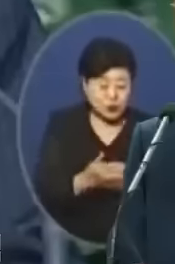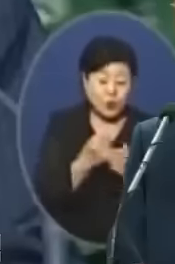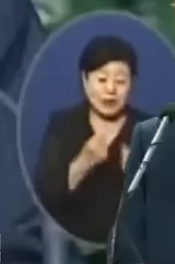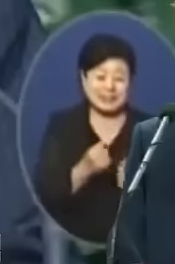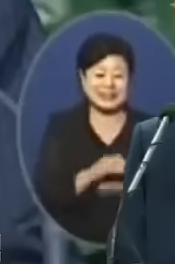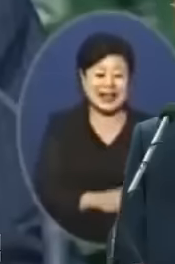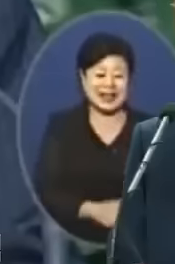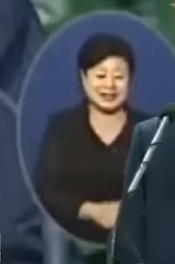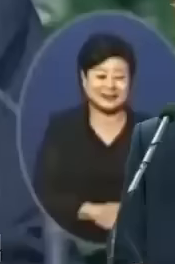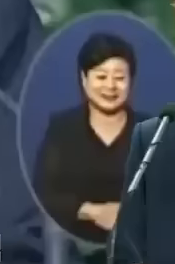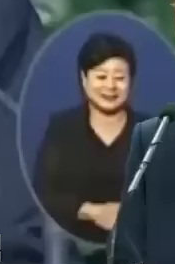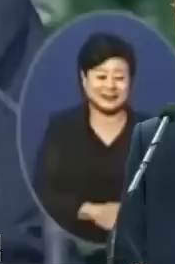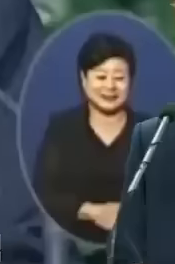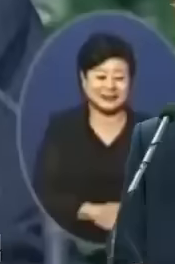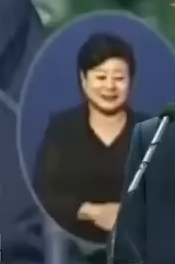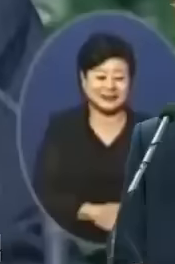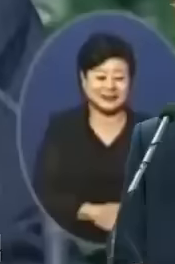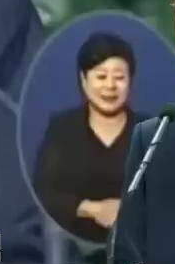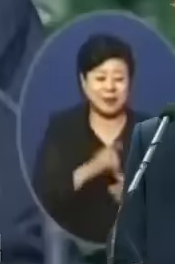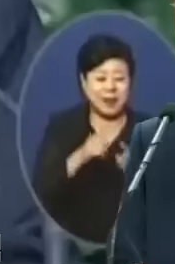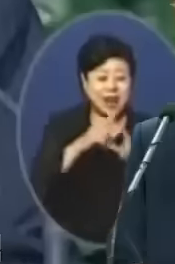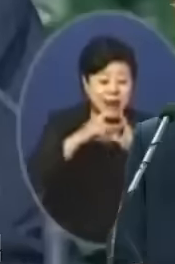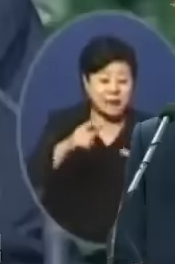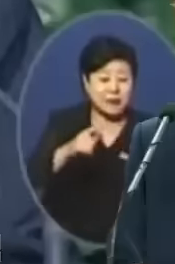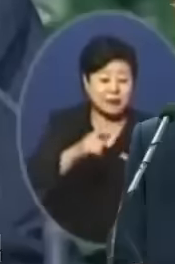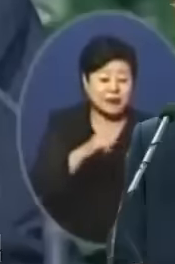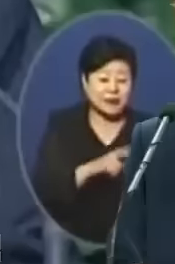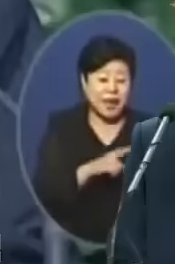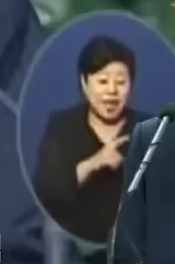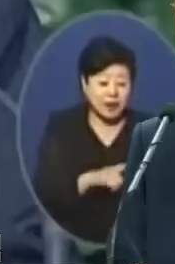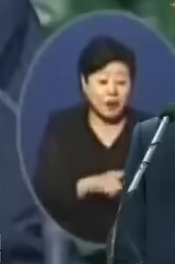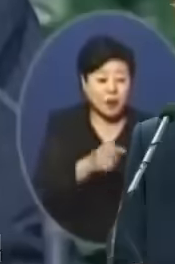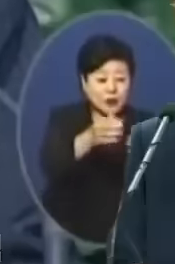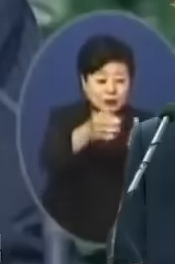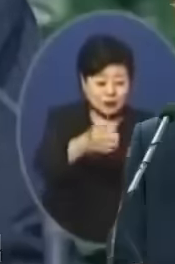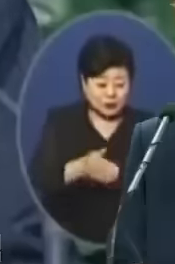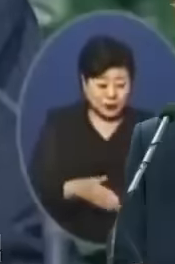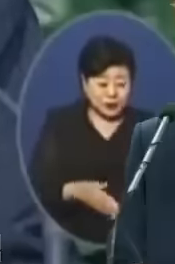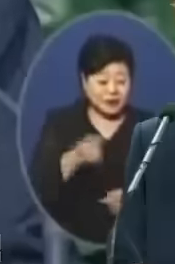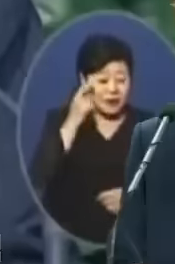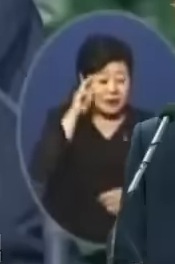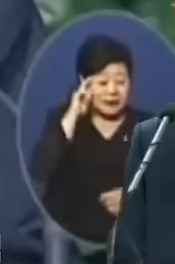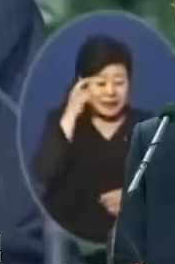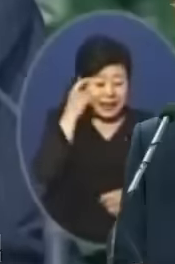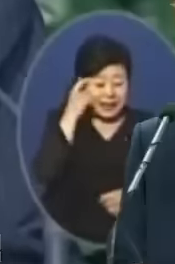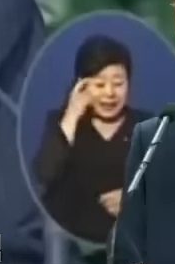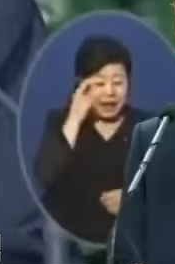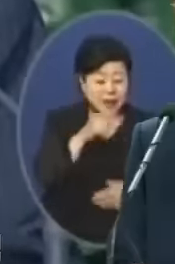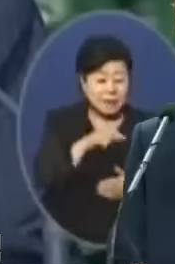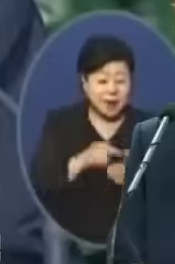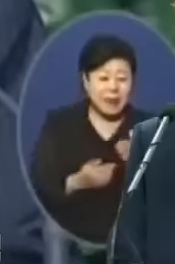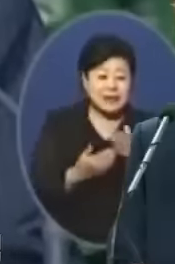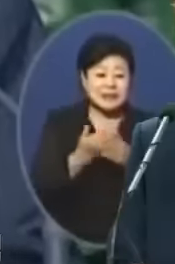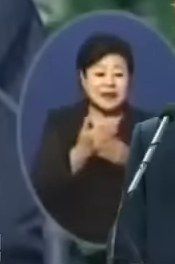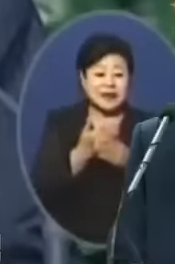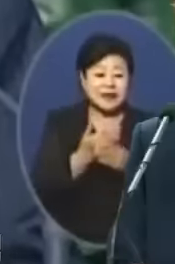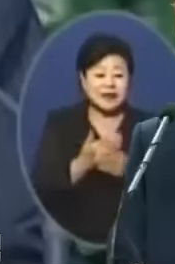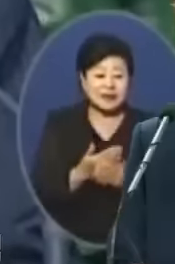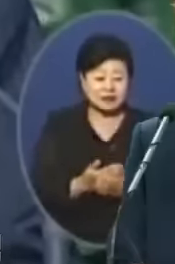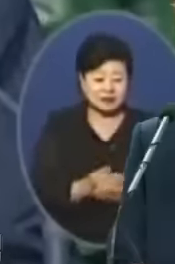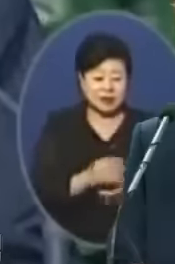계신다. 그러면 말을 함을 통해서 그 생각이 마음속에 생겨나게 되는